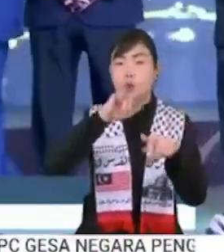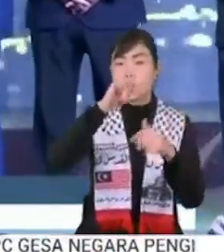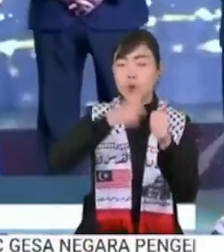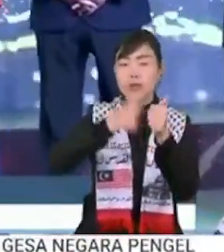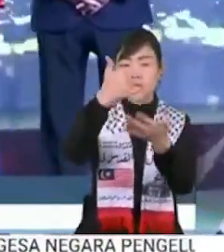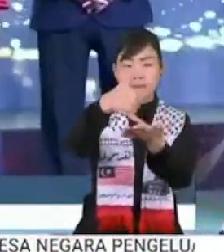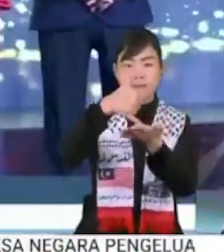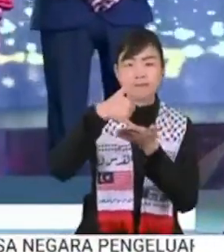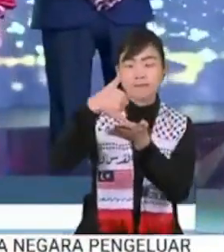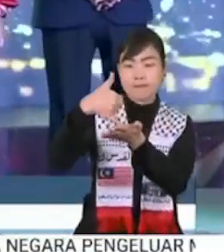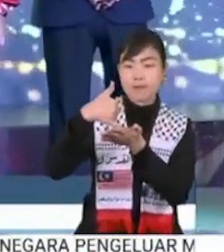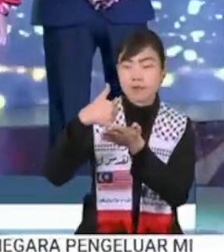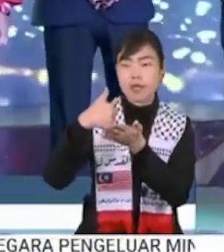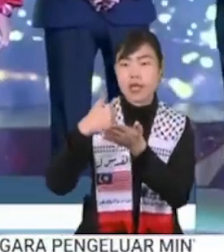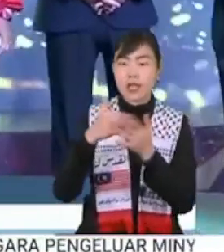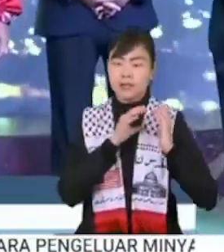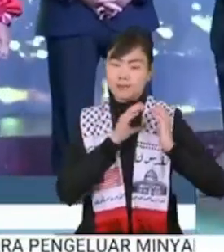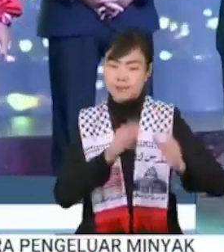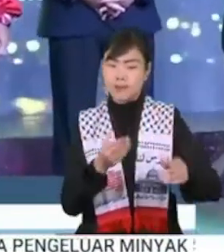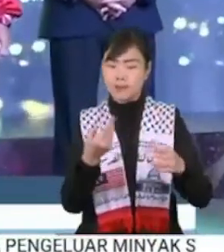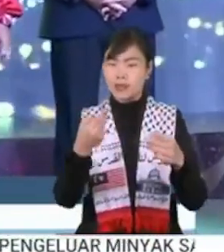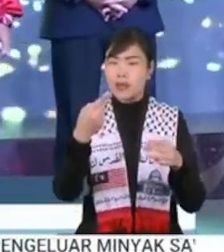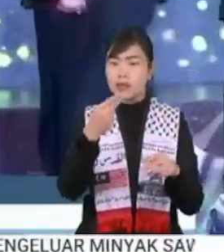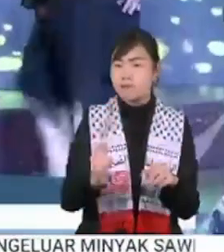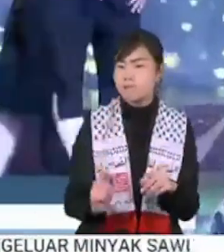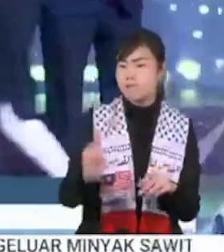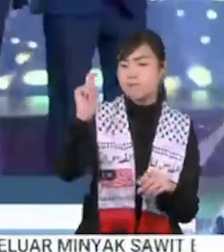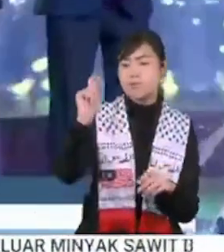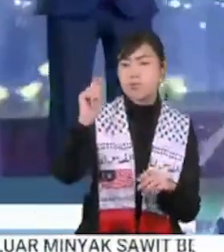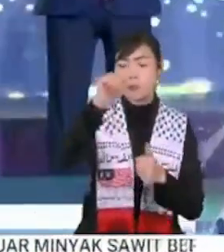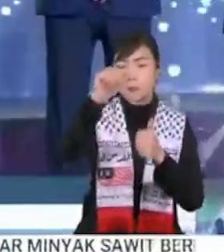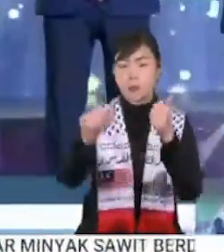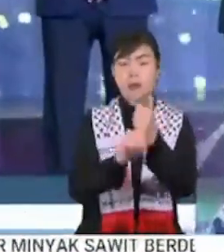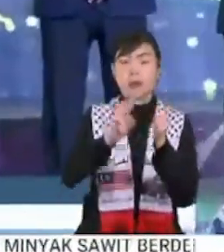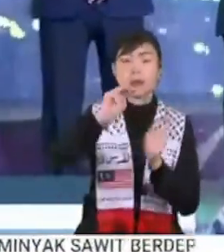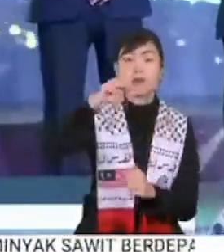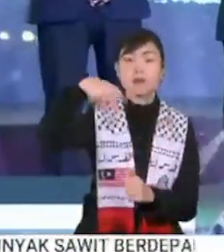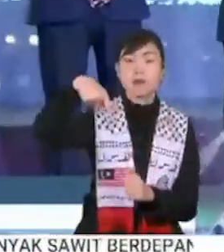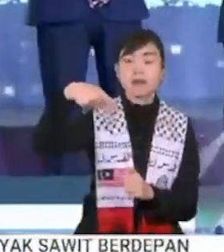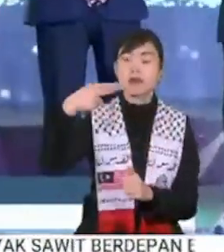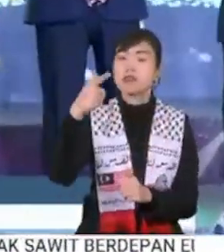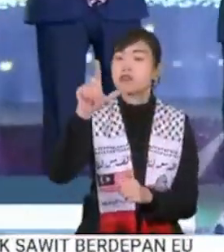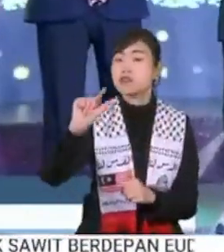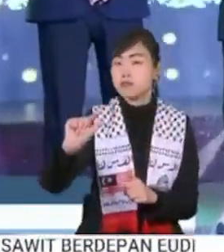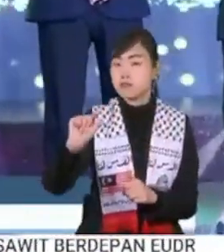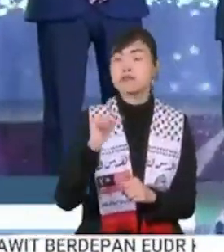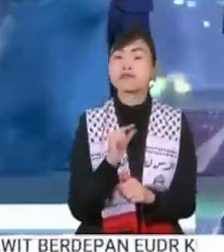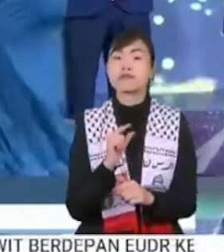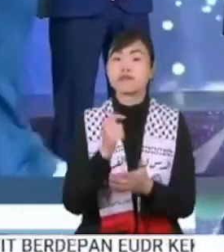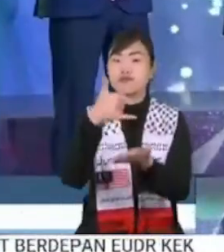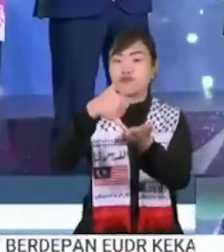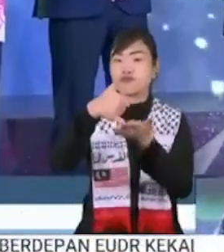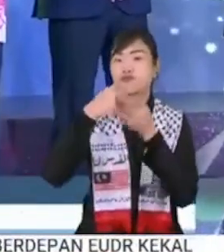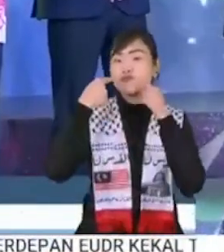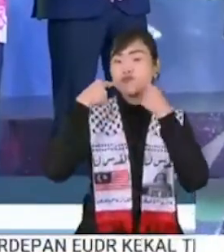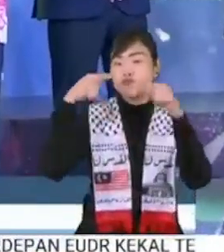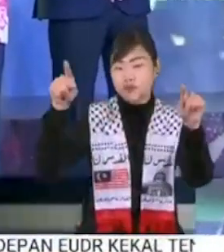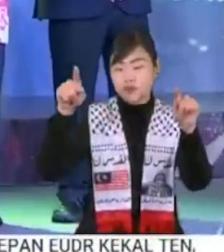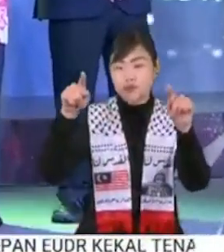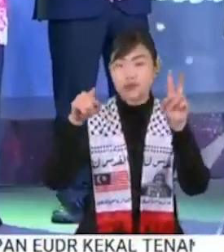akan mencetus komitmen yang lebih tinggi daripada setiap agensi di bawah mphlg selain Anugerah perkhidmatan Cemerlang